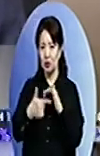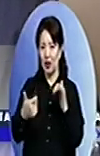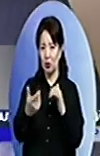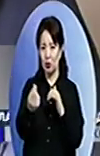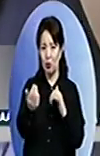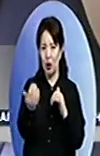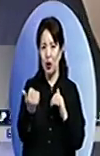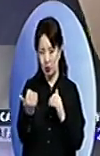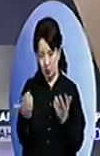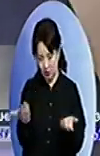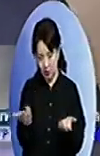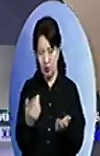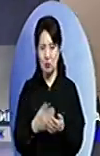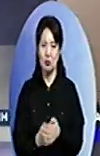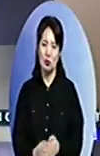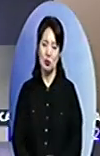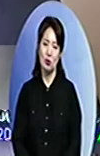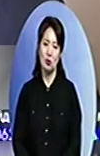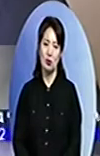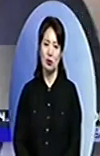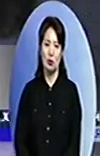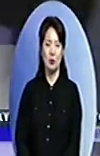авдаг.